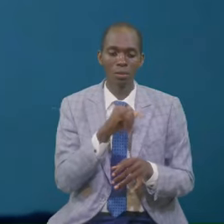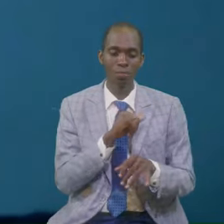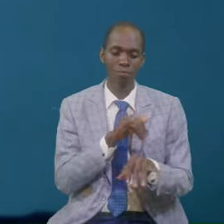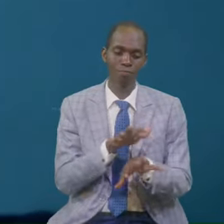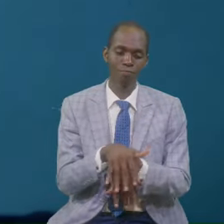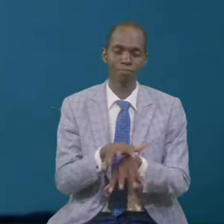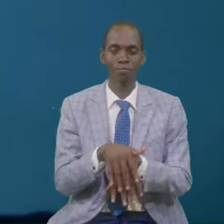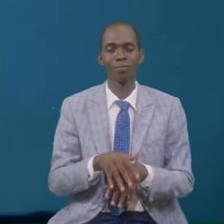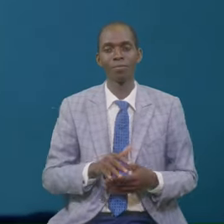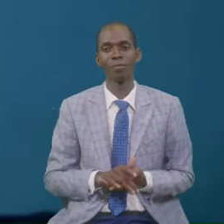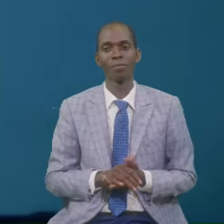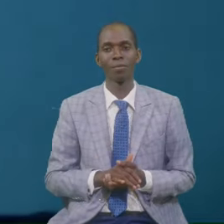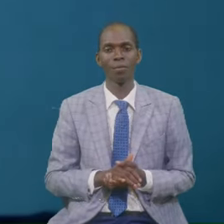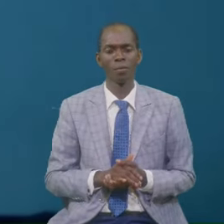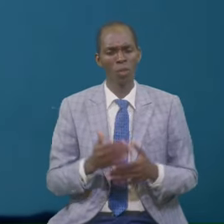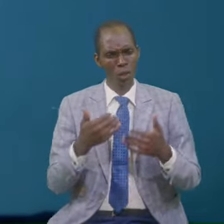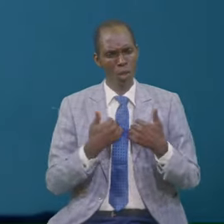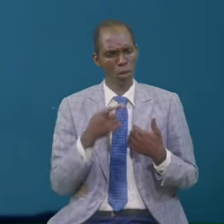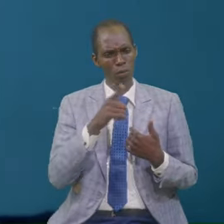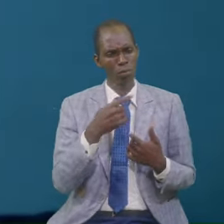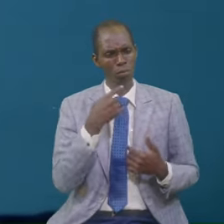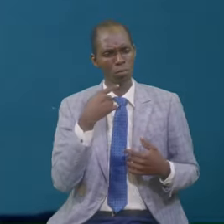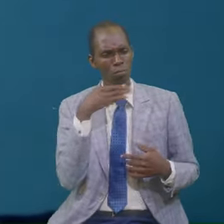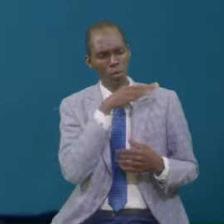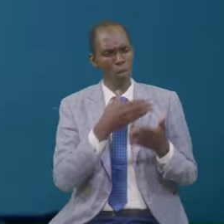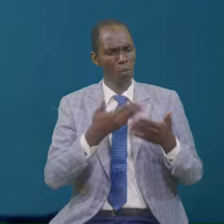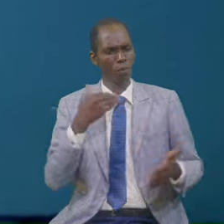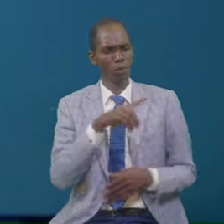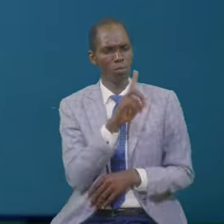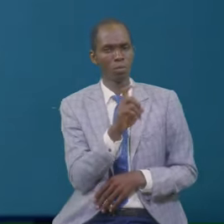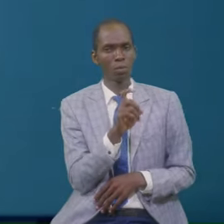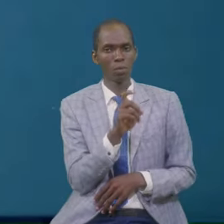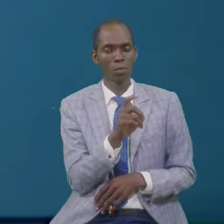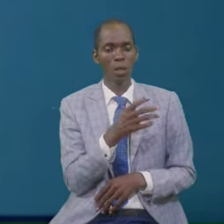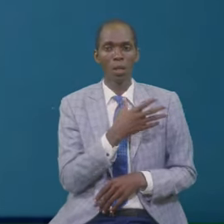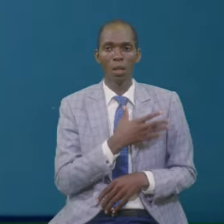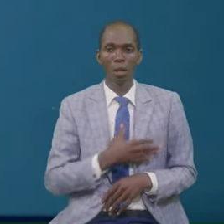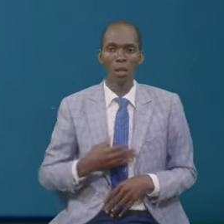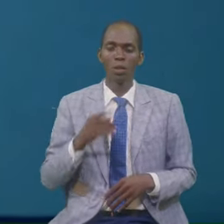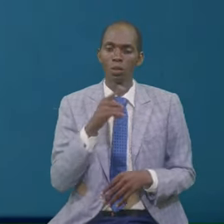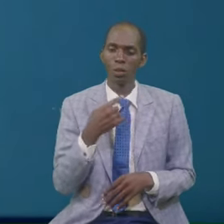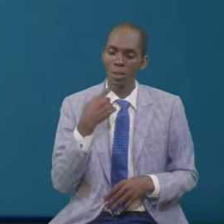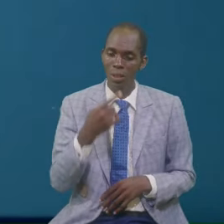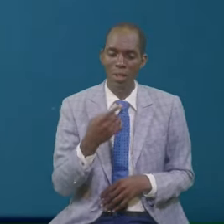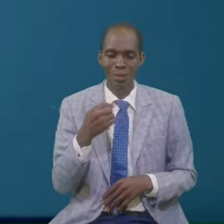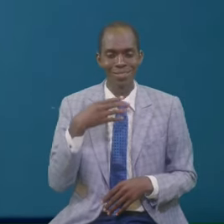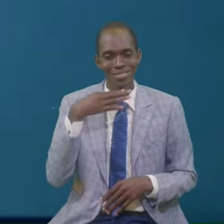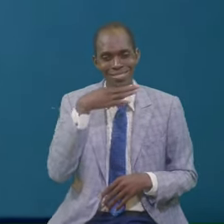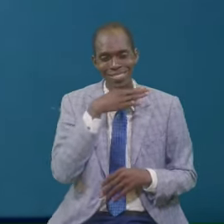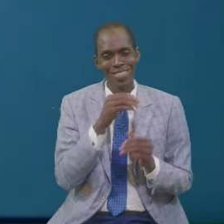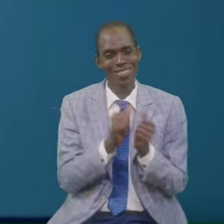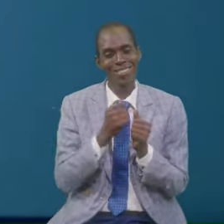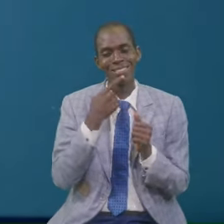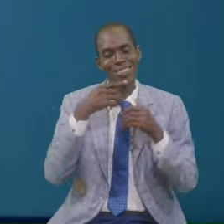మోసకరం. Have you ever told a lie? ఎప్పుడైనా అబద్ధం చెప్పారా? And you tell the lie smiling. ఏమండి నవ్వుతూ